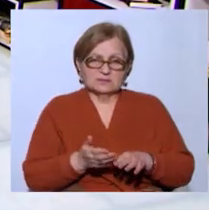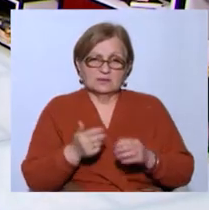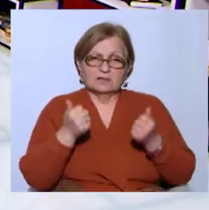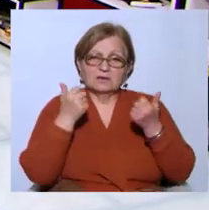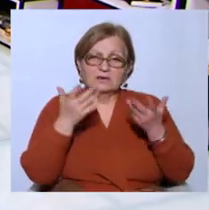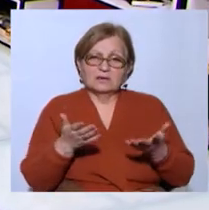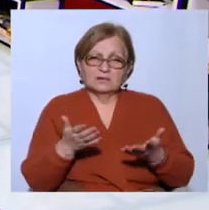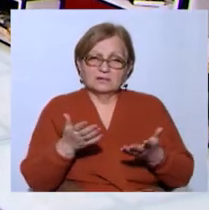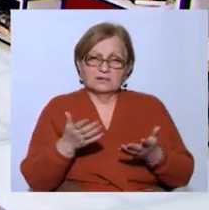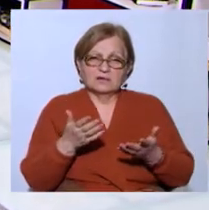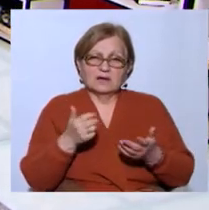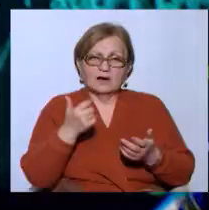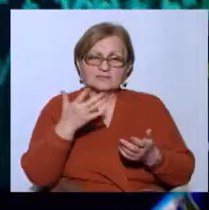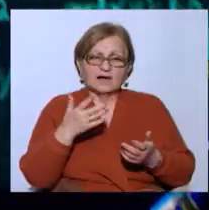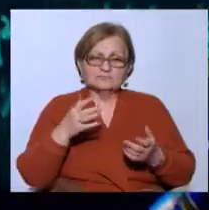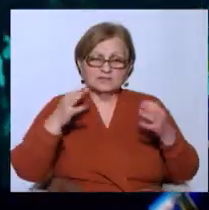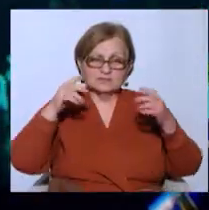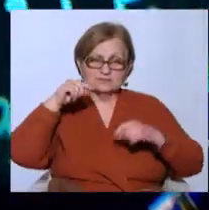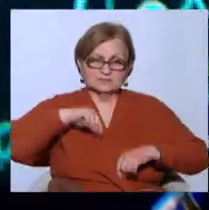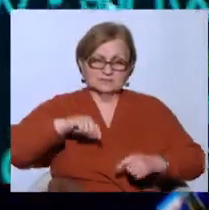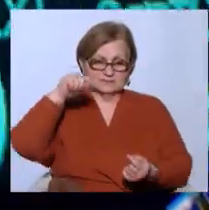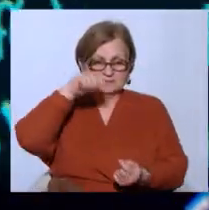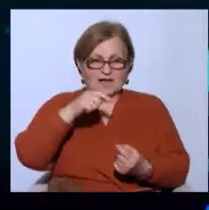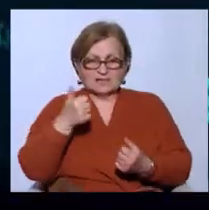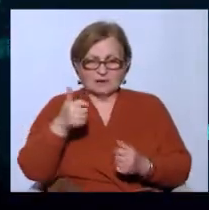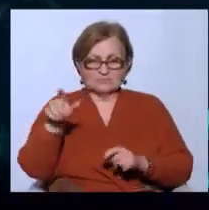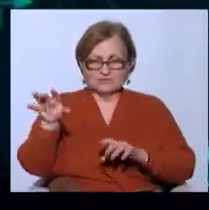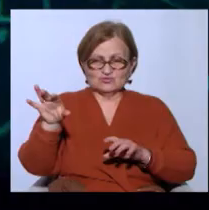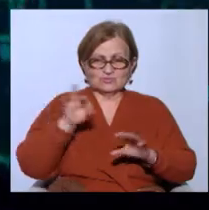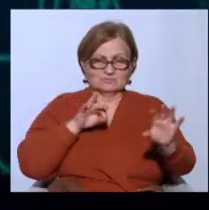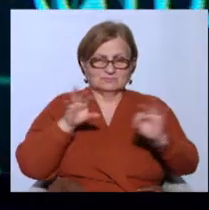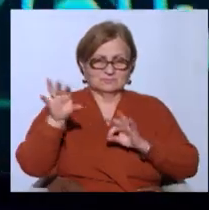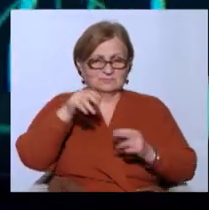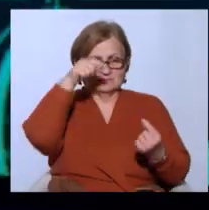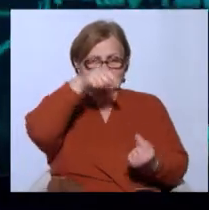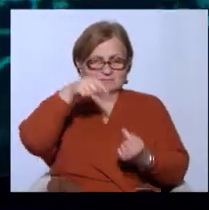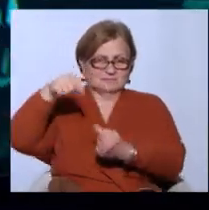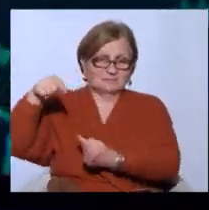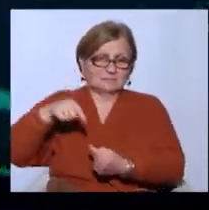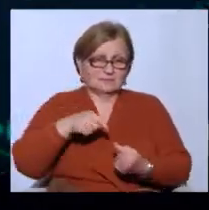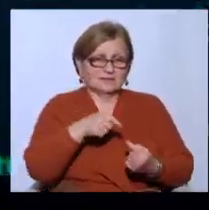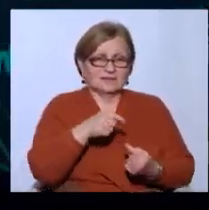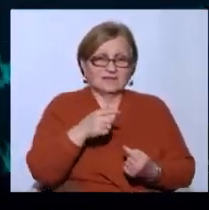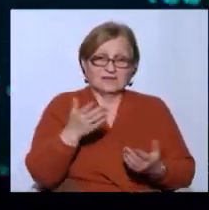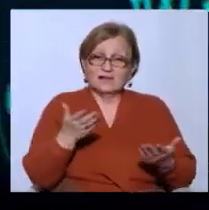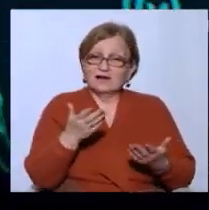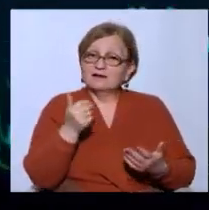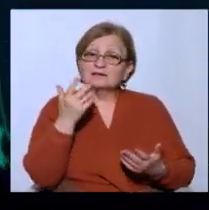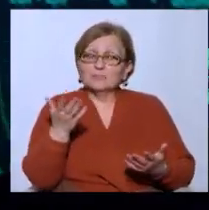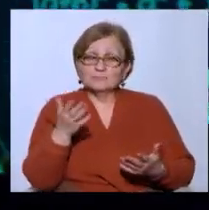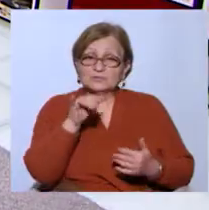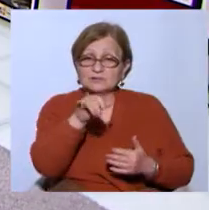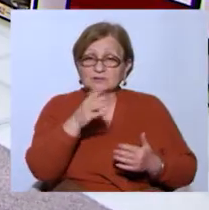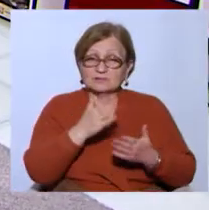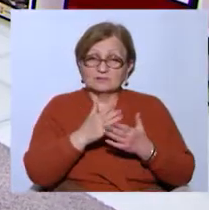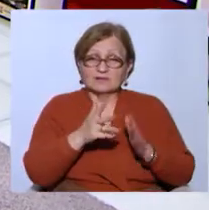რამდენი ჩასასმელი კომბინაცია გექნებათ? ესე იგი, რამდენიერად შეგიძლია ჩაიცვათ აი ეს ყველაფერი, რაც გქონთ? პრინციპში თქვენ გაქვთ რამდენი, ესე თქვათ,